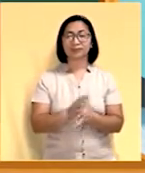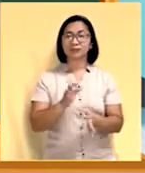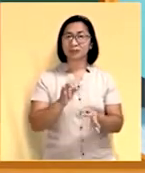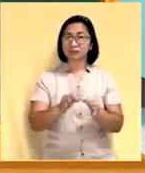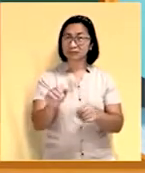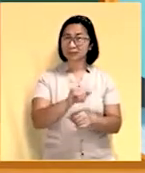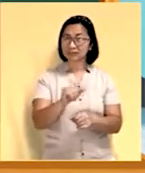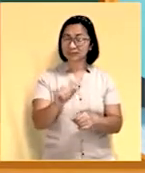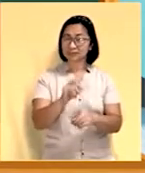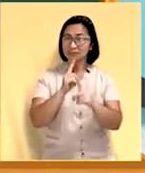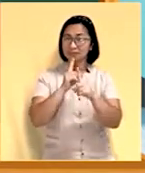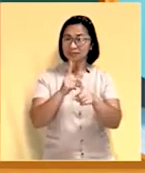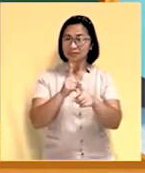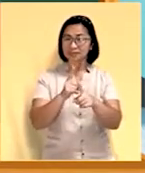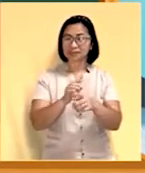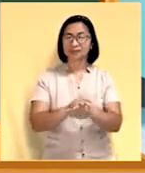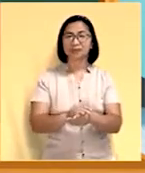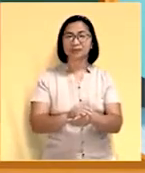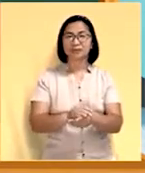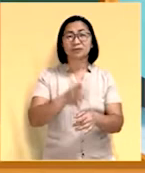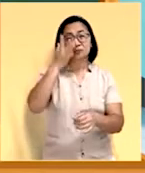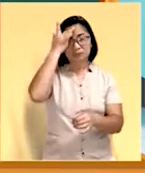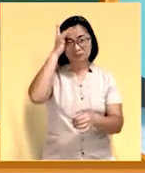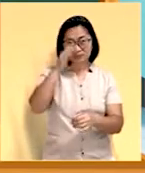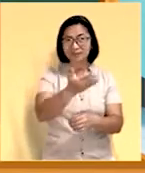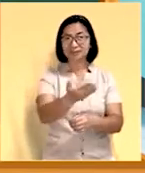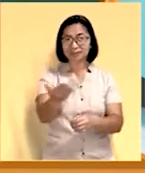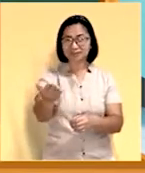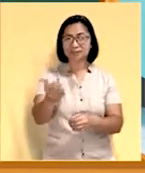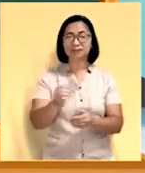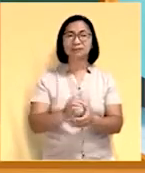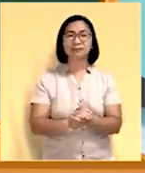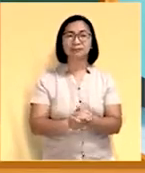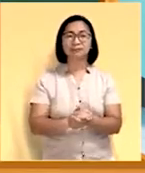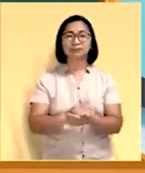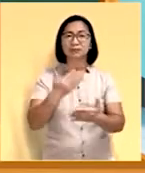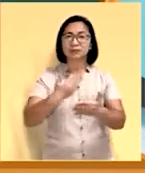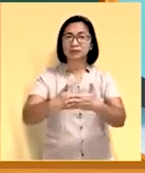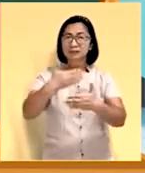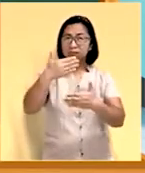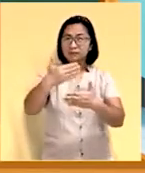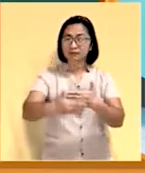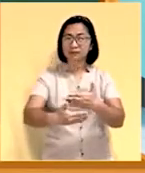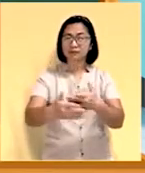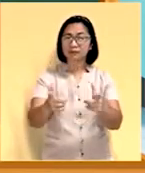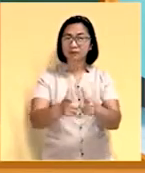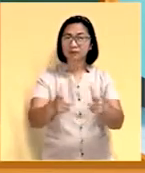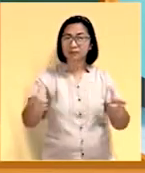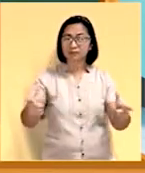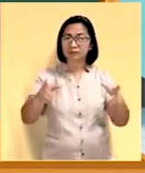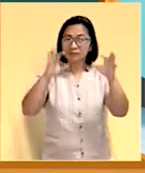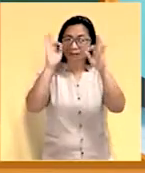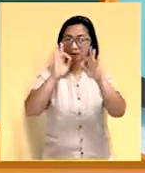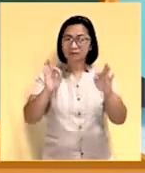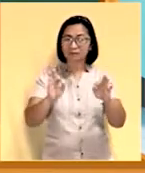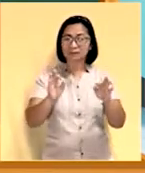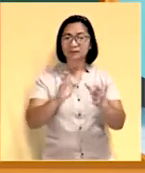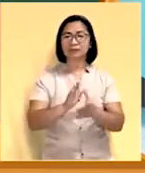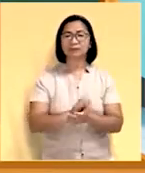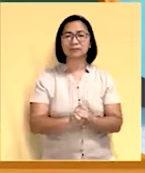Kung ganito rin ang inyong sagot, mahusay ka talaga. Susunod naman ang expanded form